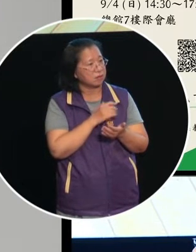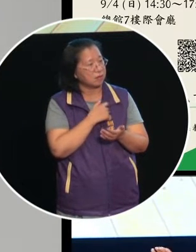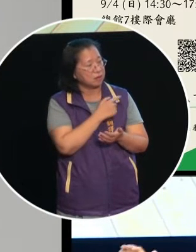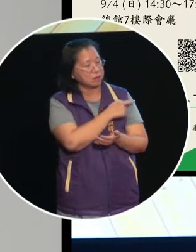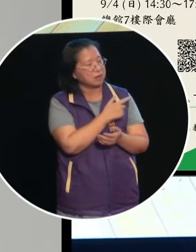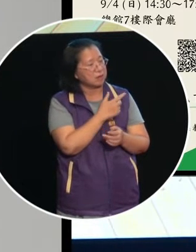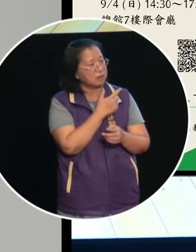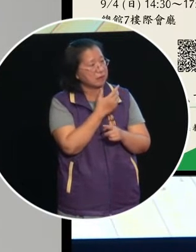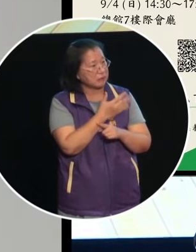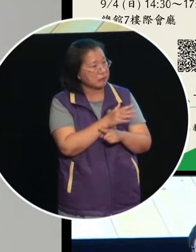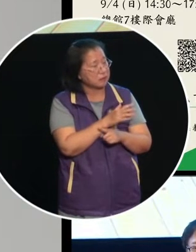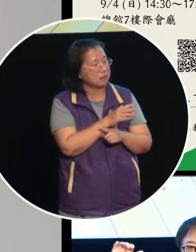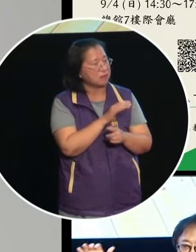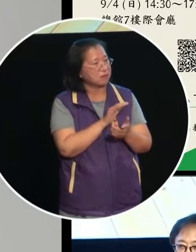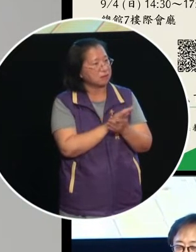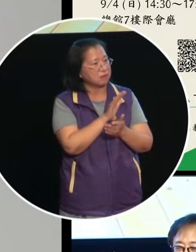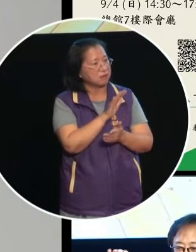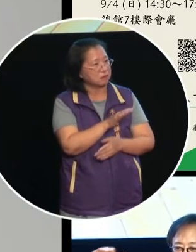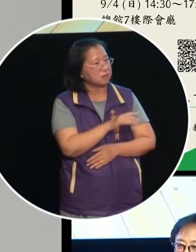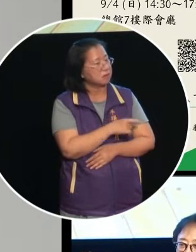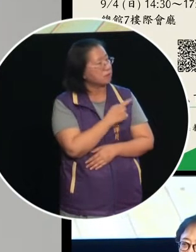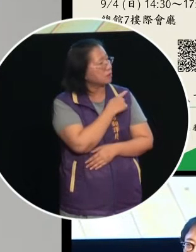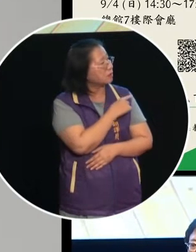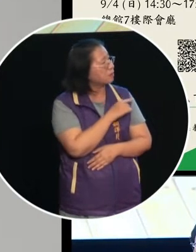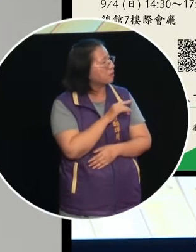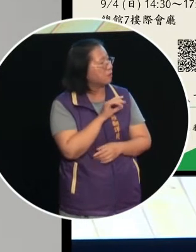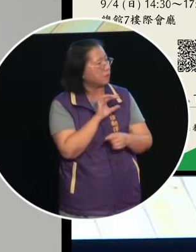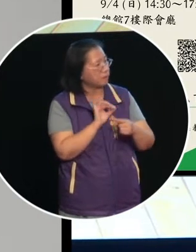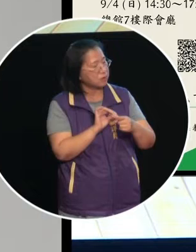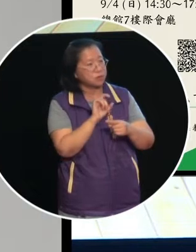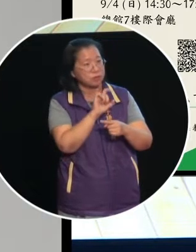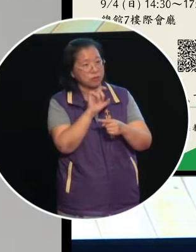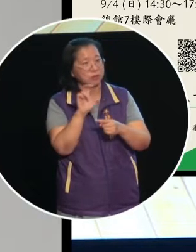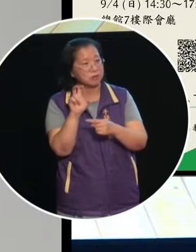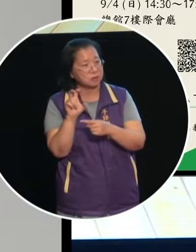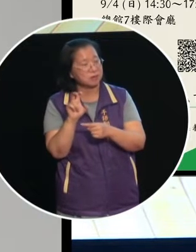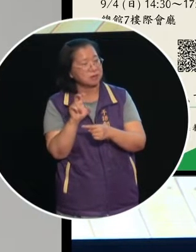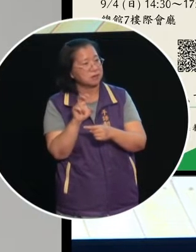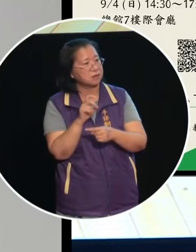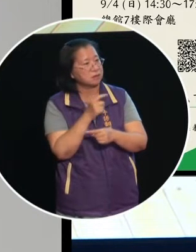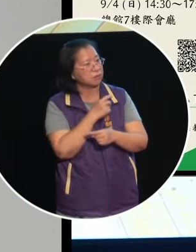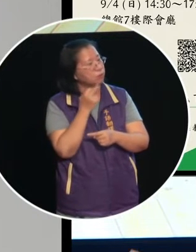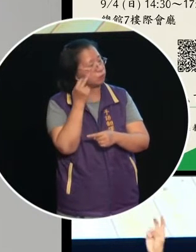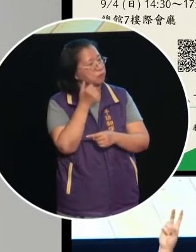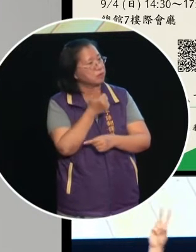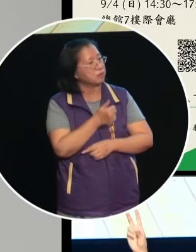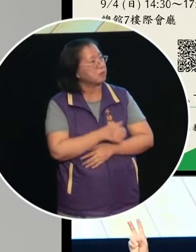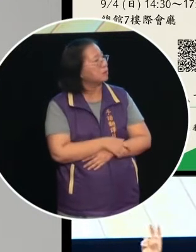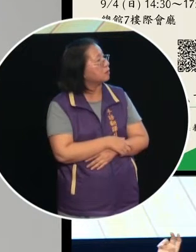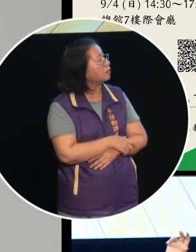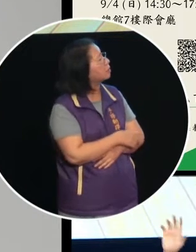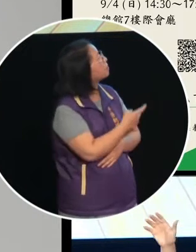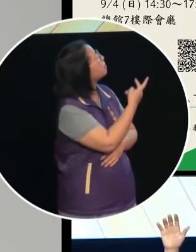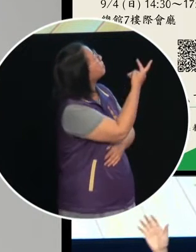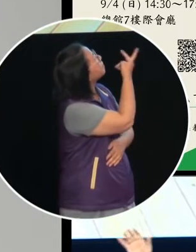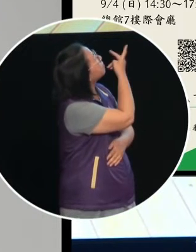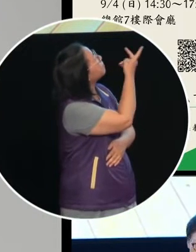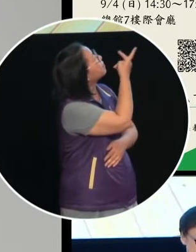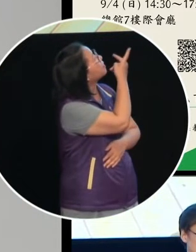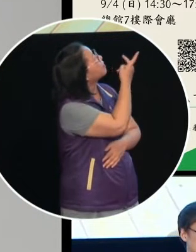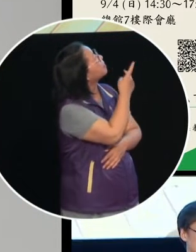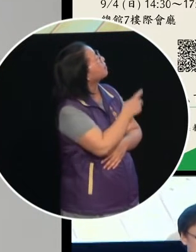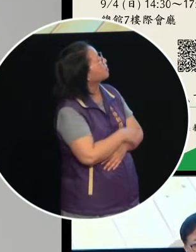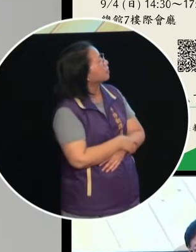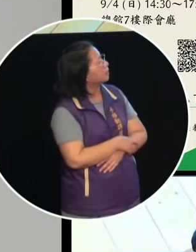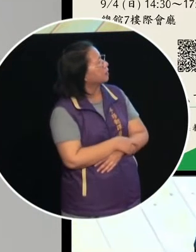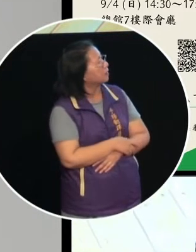本岸田先生的支持的非常高，60%-70%，非常稳定。主要的理由是这两个歌舞伎的角色